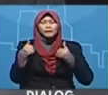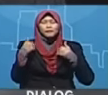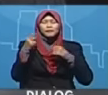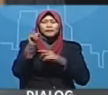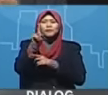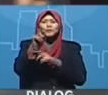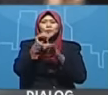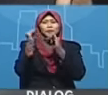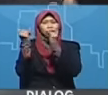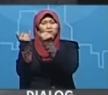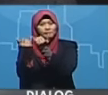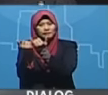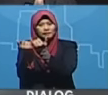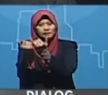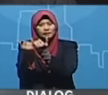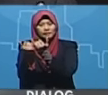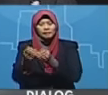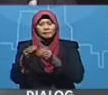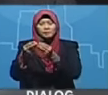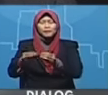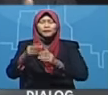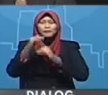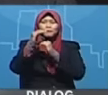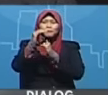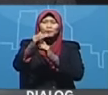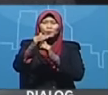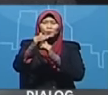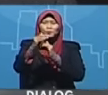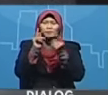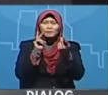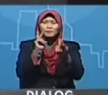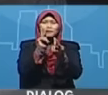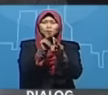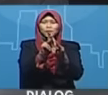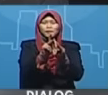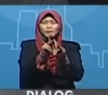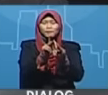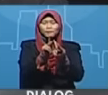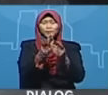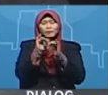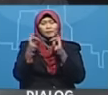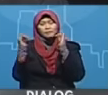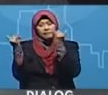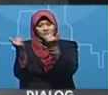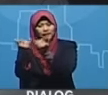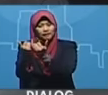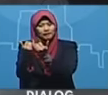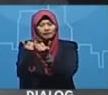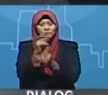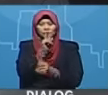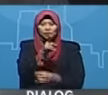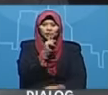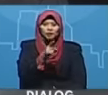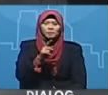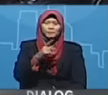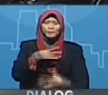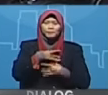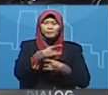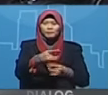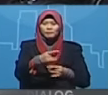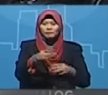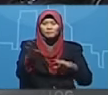dan sebab itu kita bagi satu tempoh yang apa ni bersesuaian supaya syarikat-syarikat yang betul-betul berminat